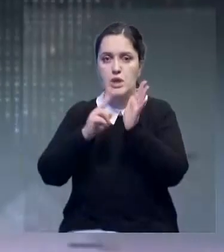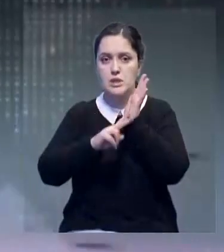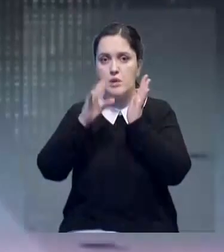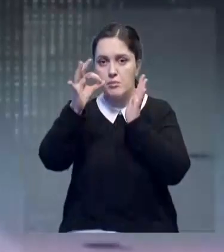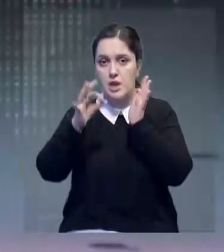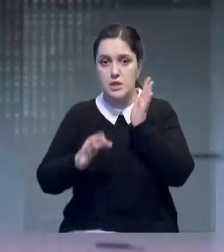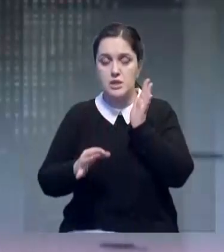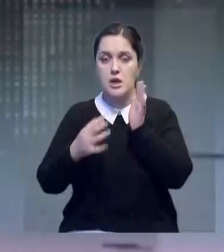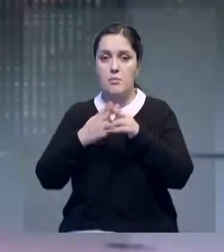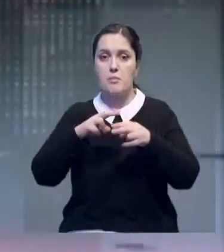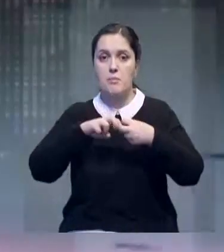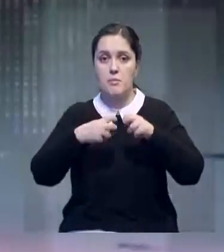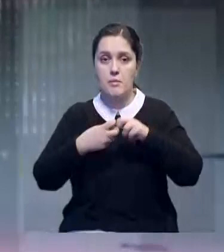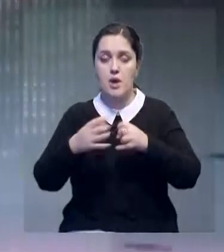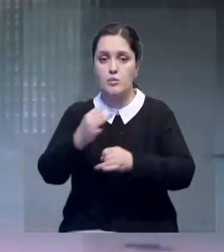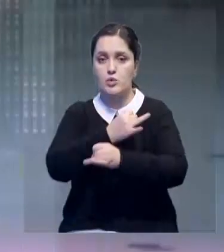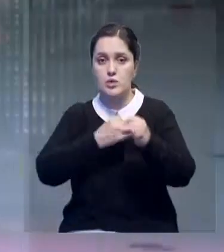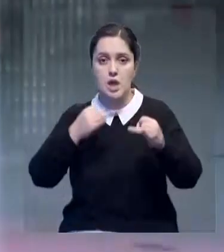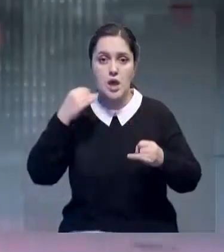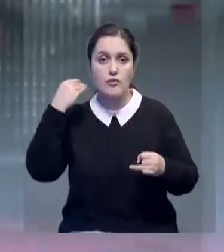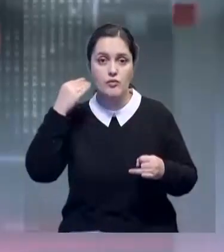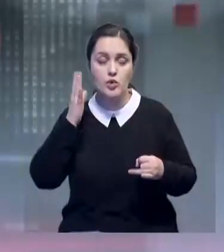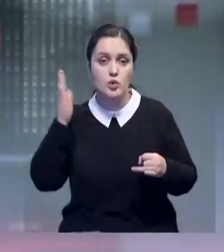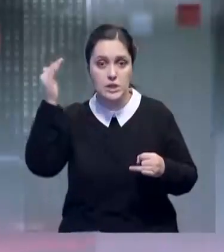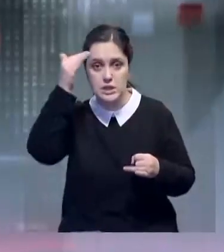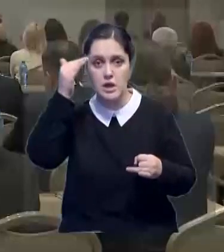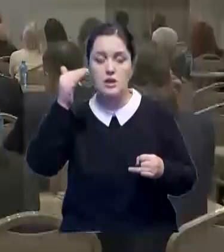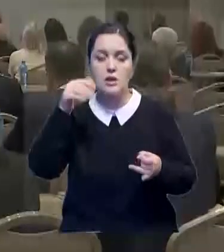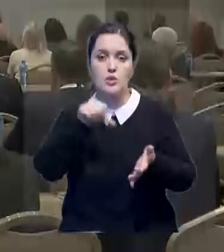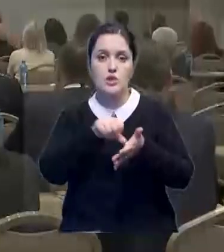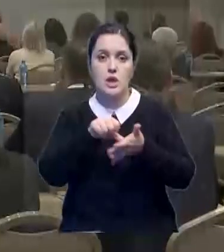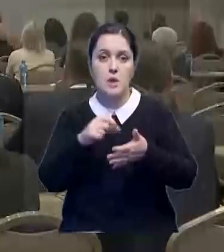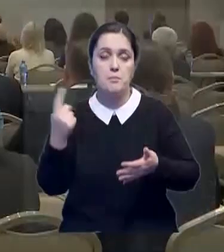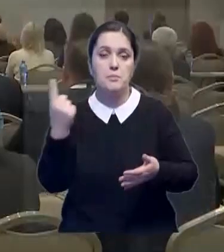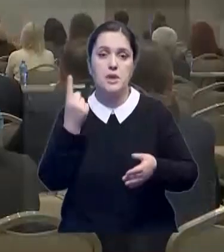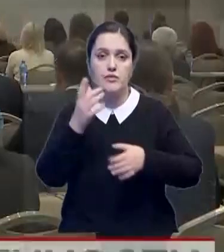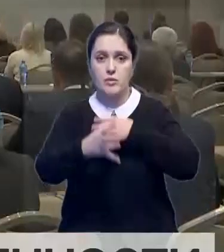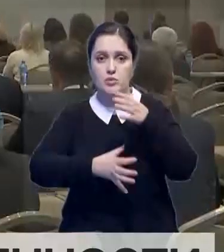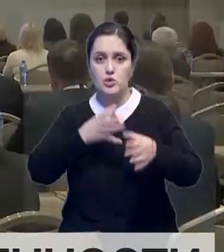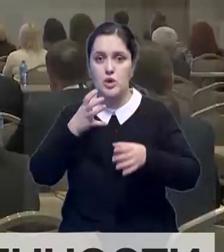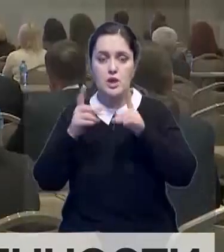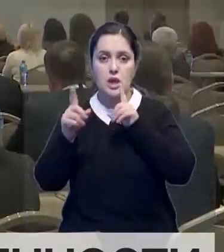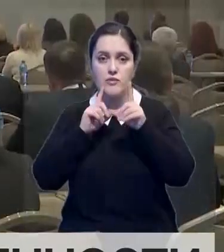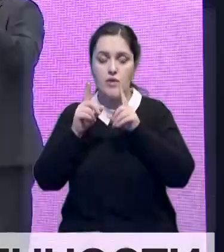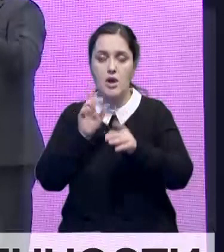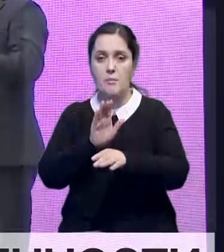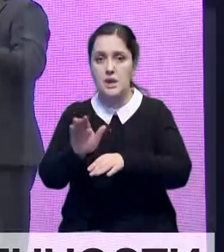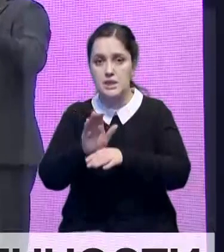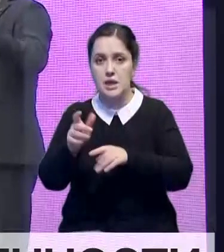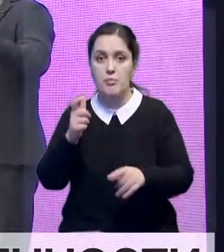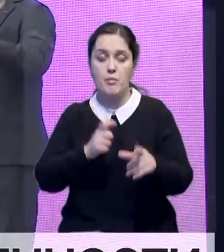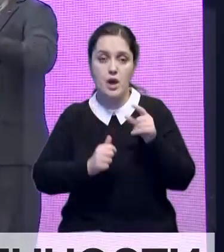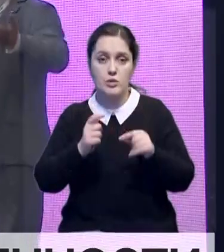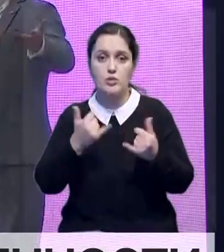70%. Перспективы и проблемы отрасли обсудили в Туркестане. По данным участников первой международной конференции производителей молока, на